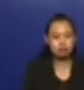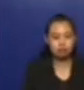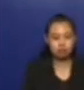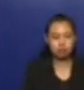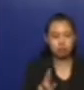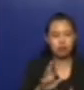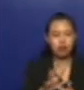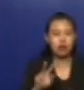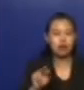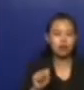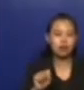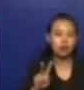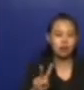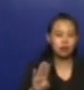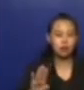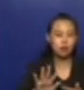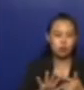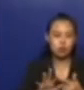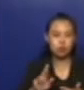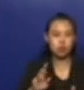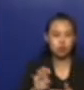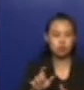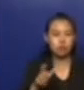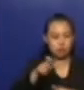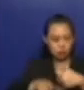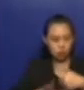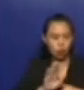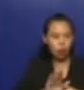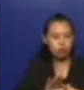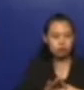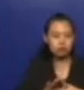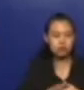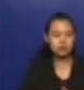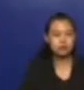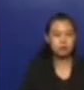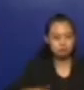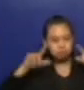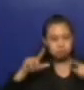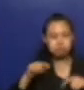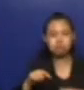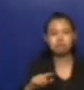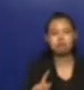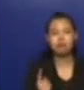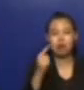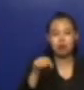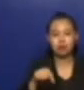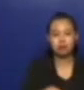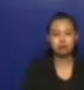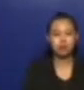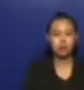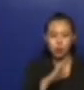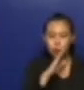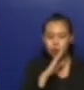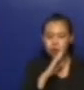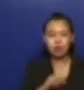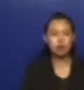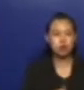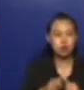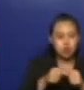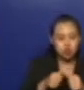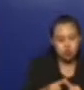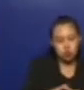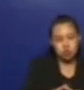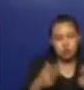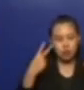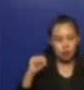ใหม่ผมคิดอย่างนั้นนะครับแต่ท่านยังอยู่อย่างนี้อยู่เดี๋ยวคำตอบวันหนึ่งก็จะมีให้กับท่านเอง